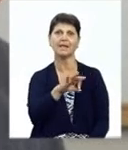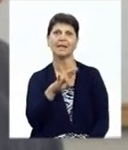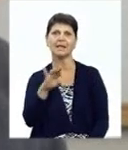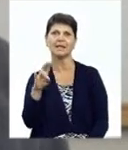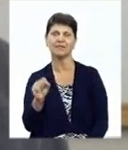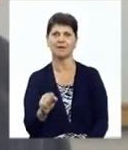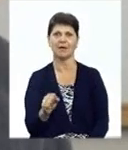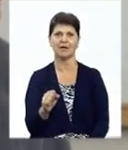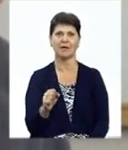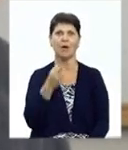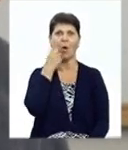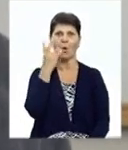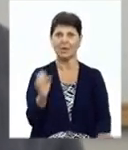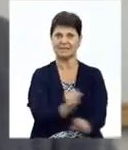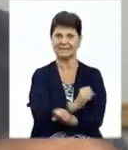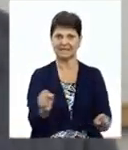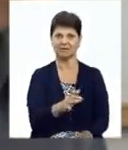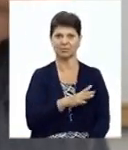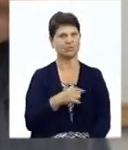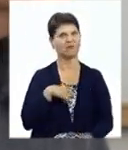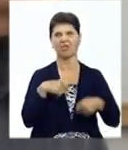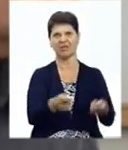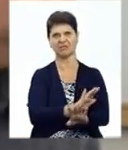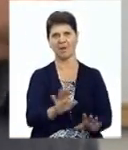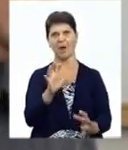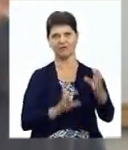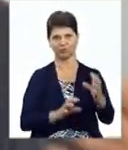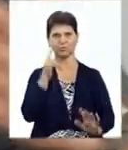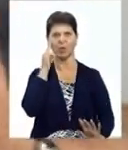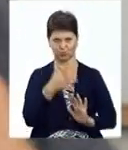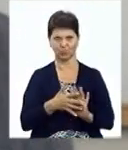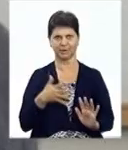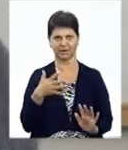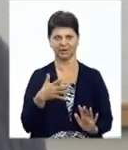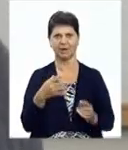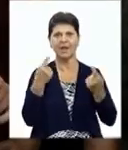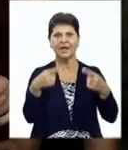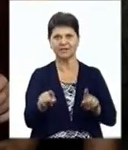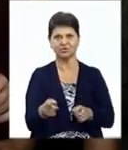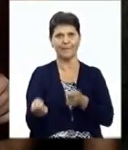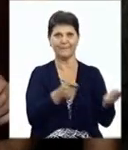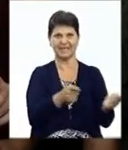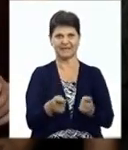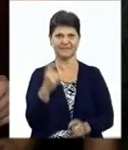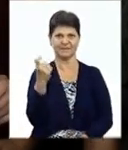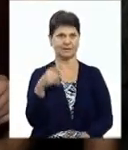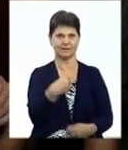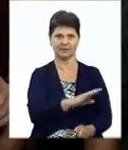коли рвалися ці снаряди, я не дам автобуси, розумієте? І інший перевізник не дасть. З 1